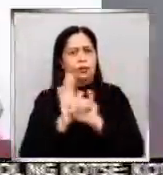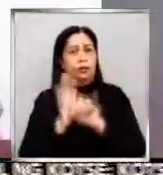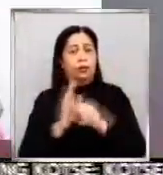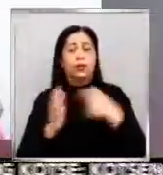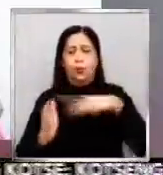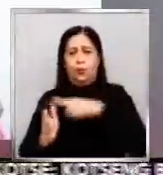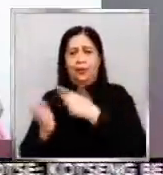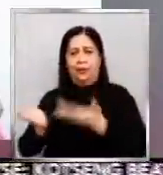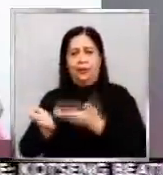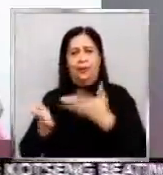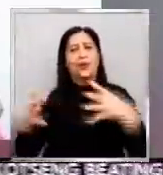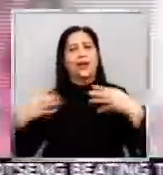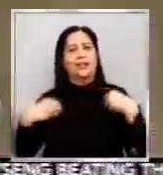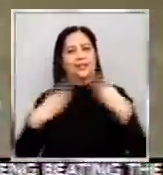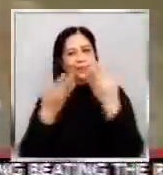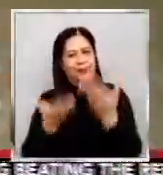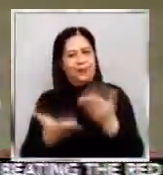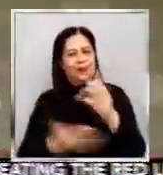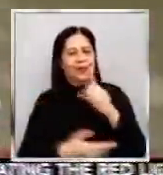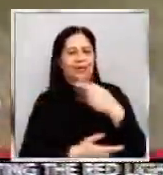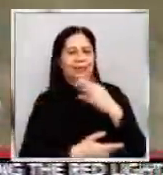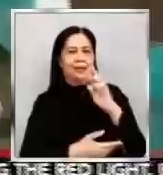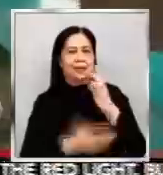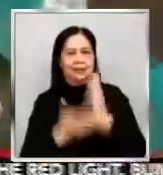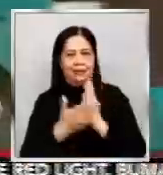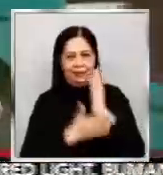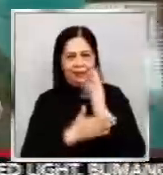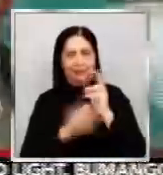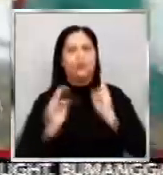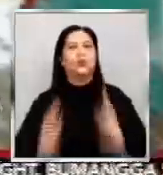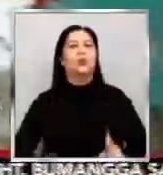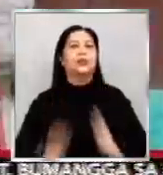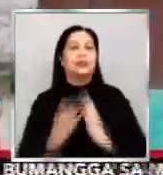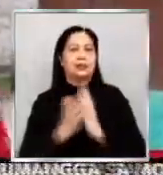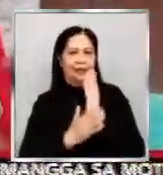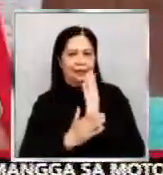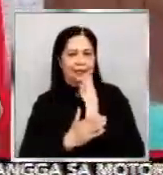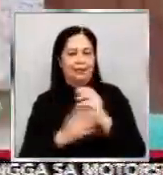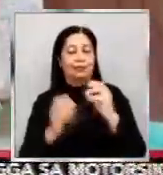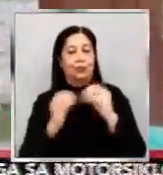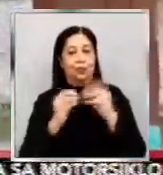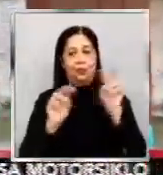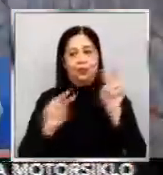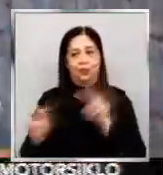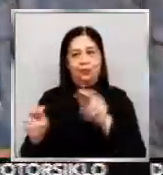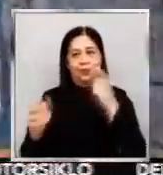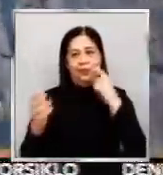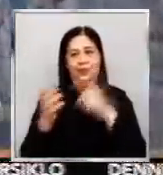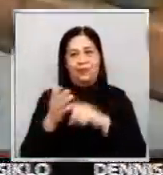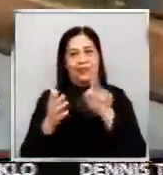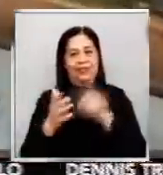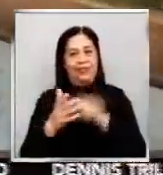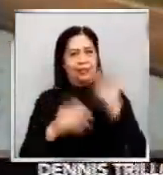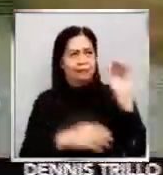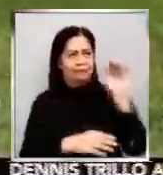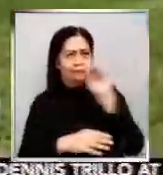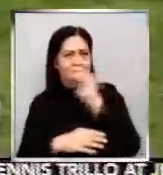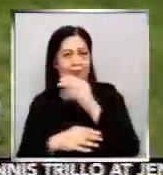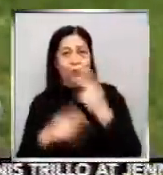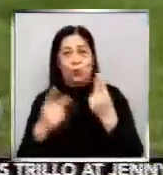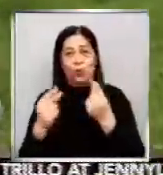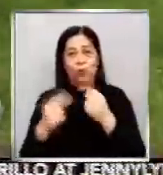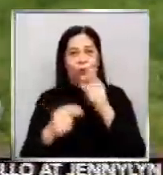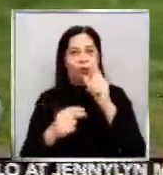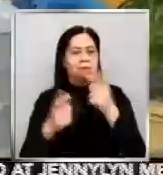ka. LGBT rights is a human right. At para mas mabigyan pansin ang kanyang mga panawagan, ginawa niya isang malaking